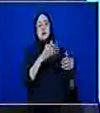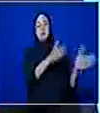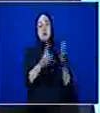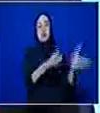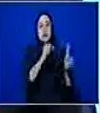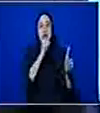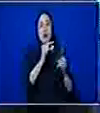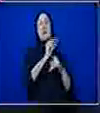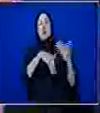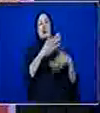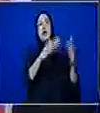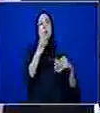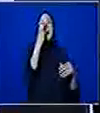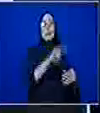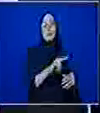kami ini